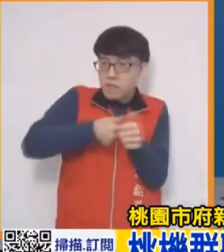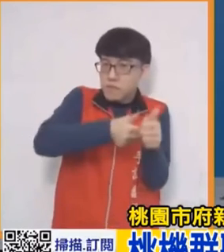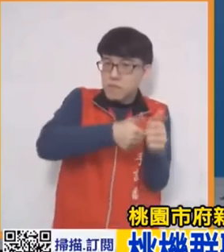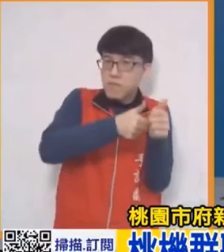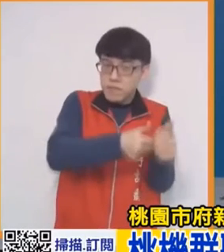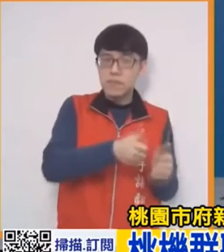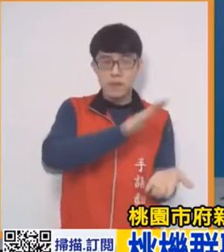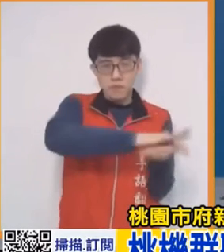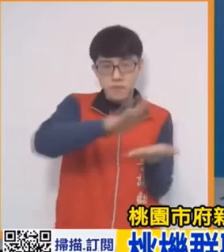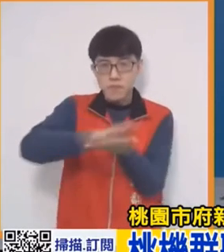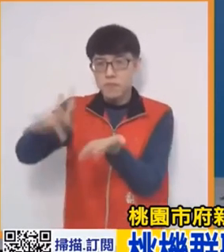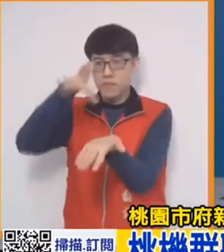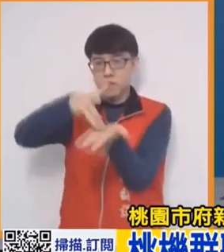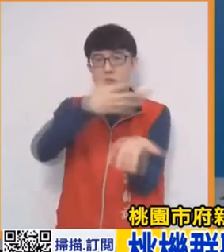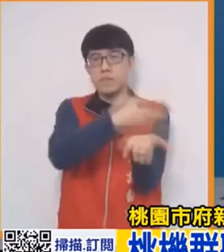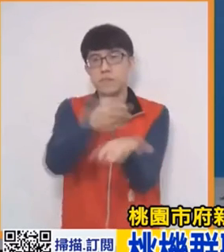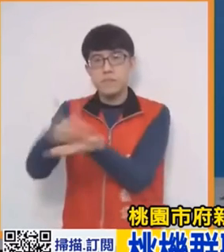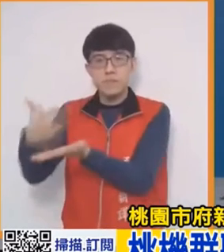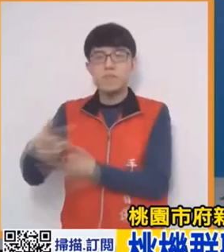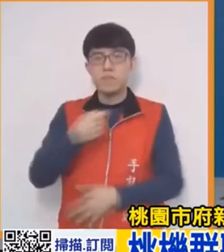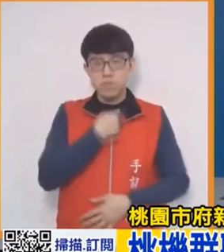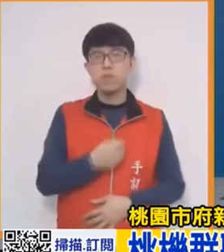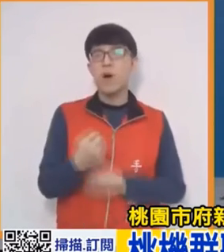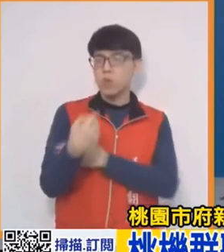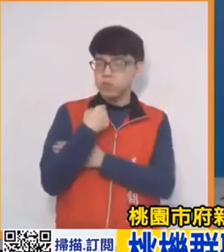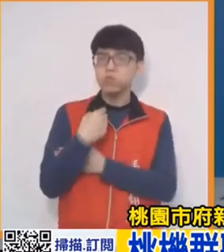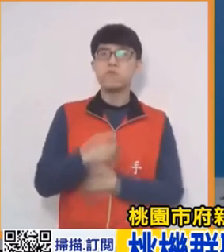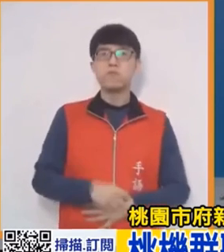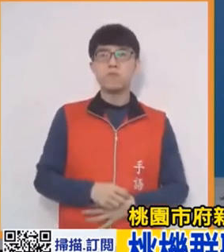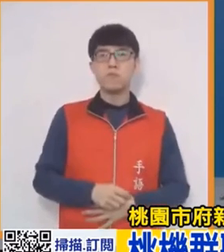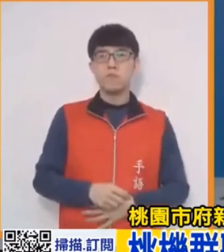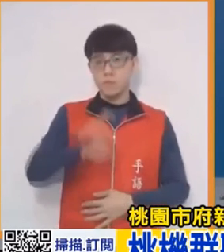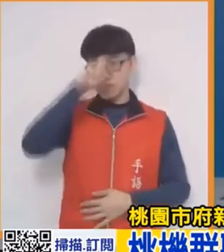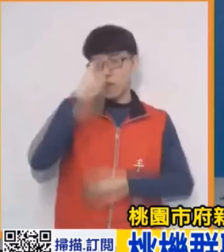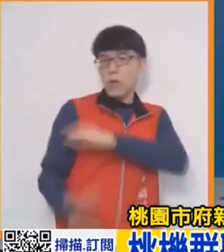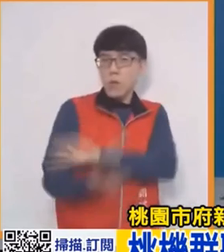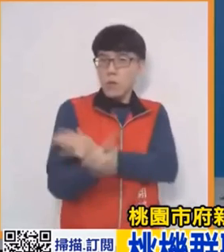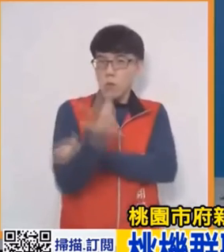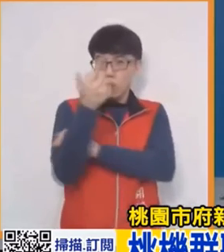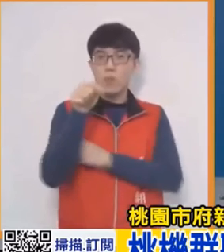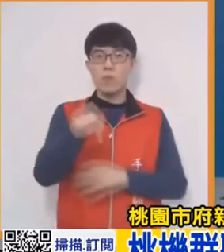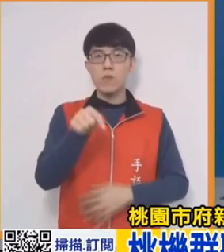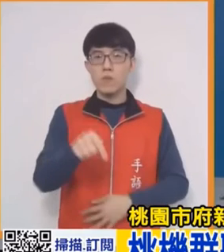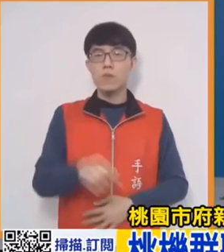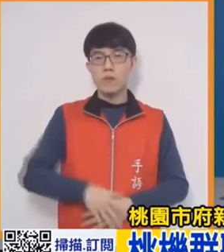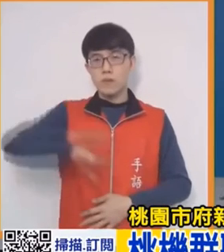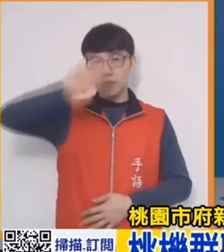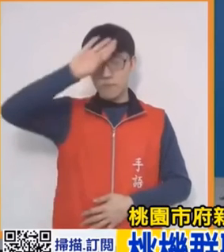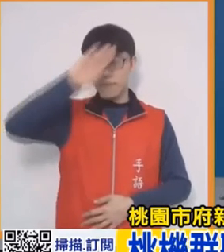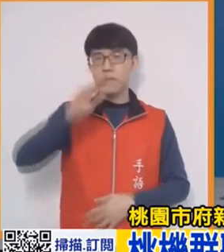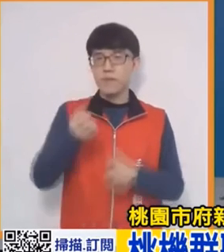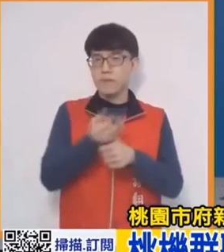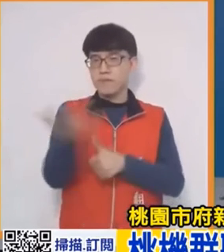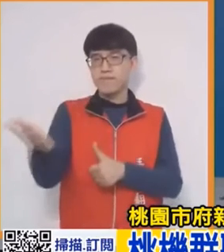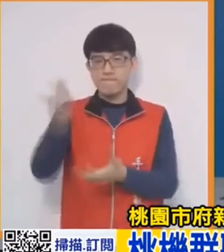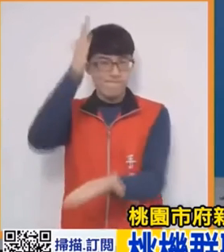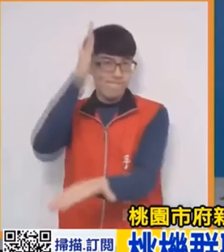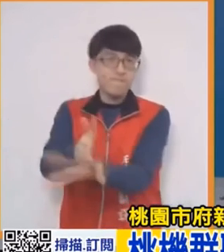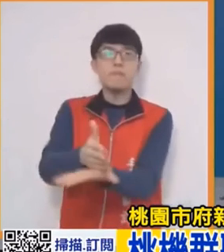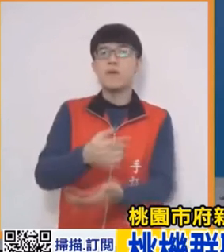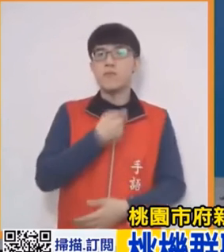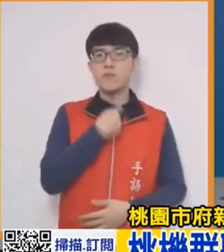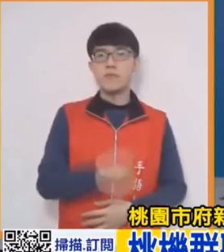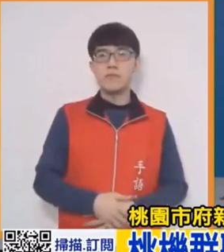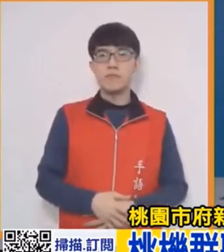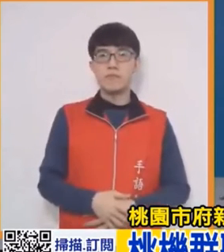持宁可多做不可少做的原则，希望都用最快的速度来筑起这个疫情的防火墙。那因